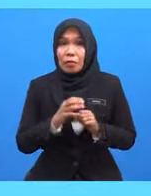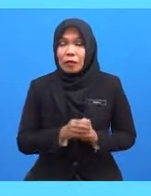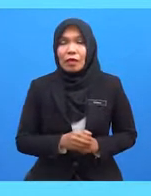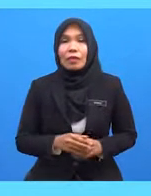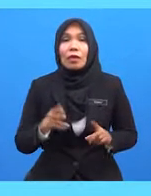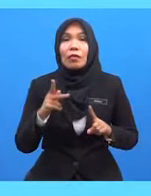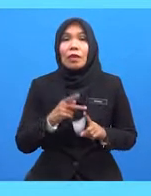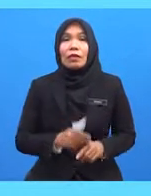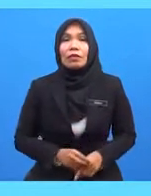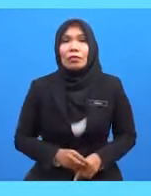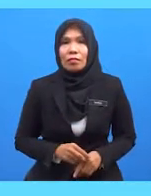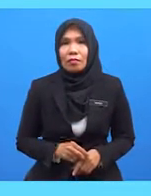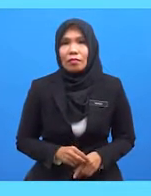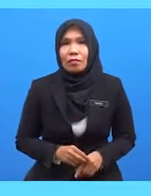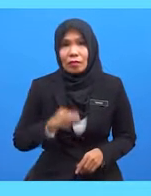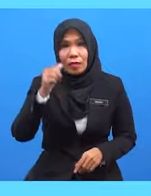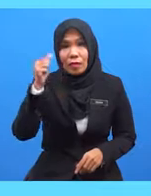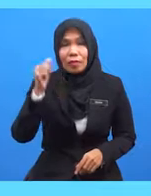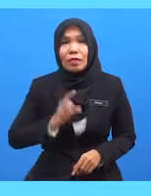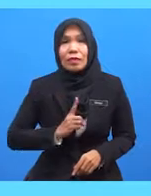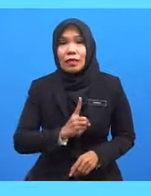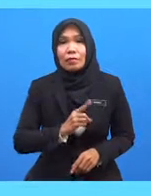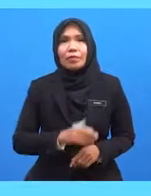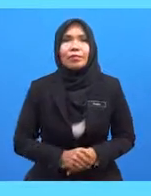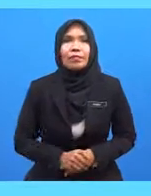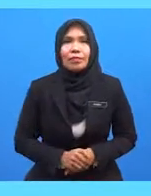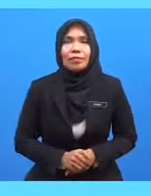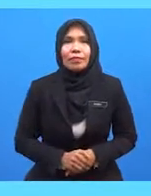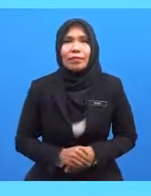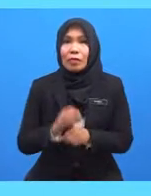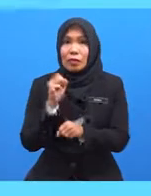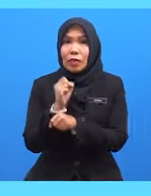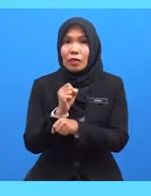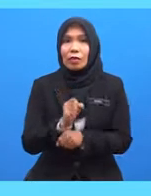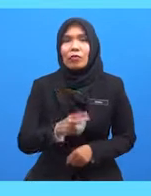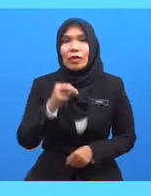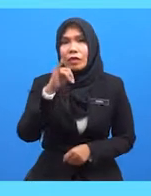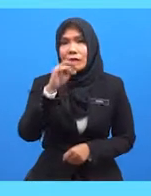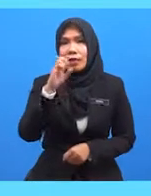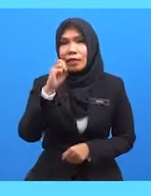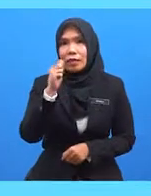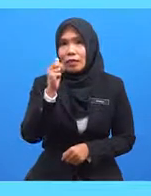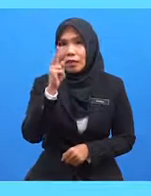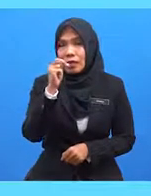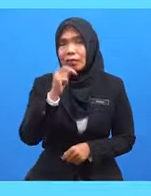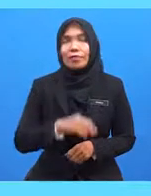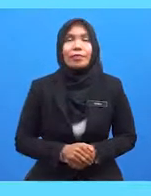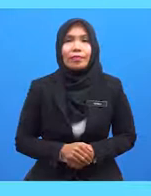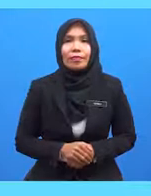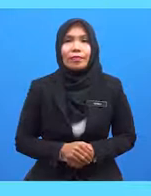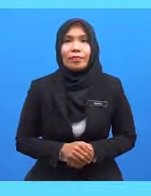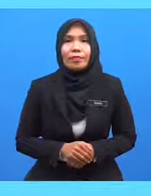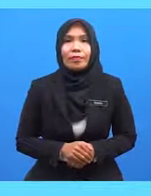agama Islam. Batu nisan. Batu nisan Minye 7 Aceh